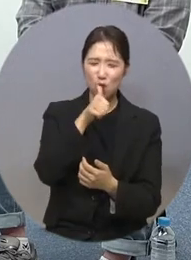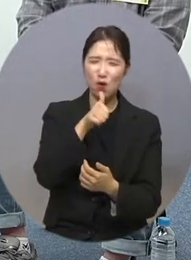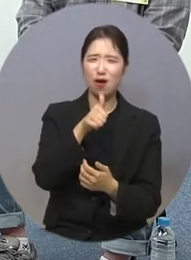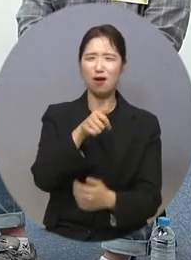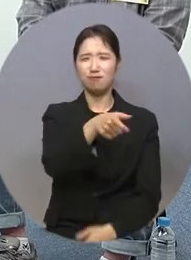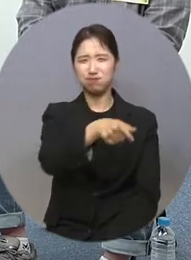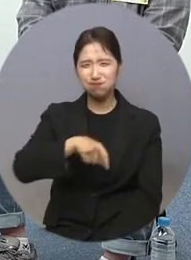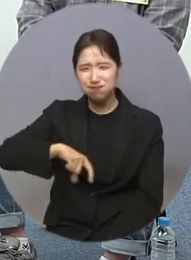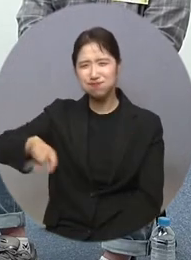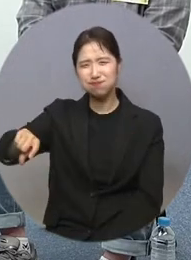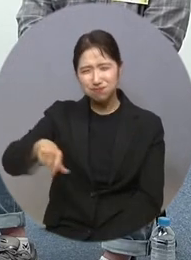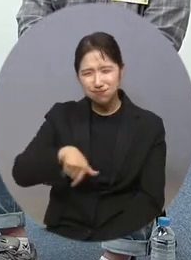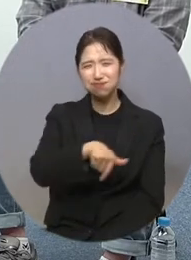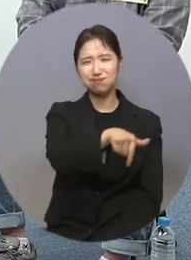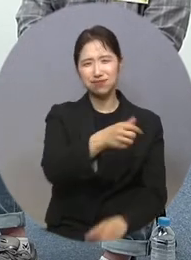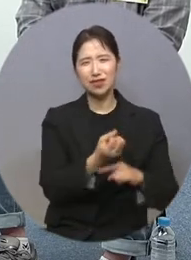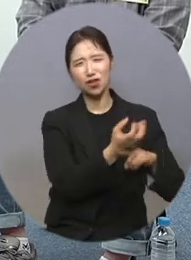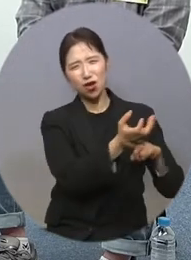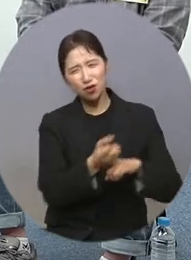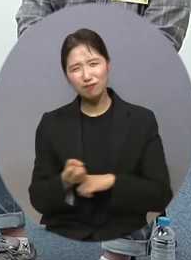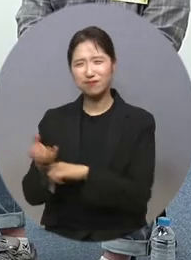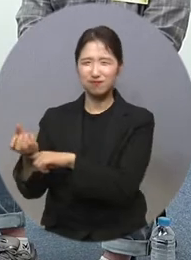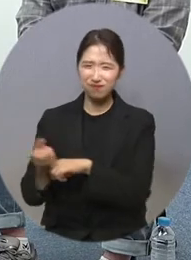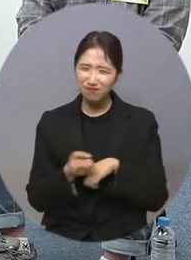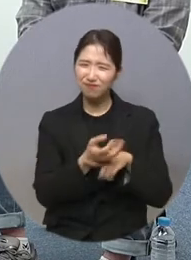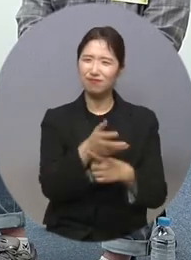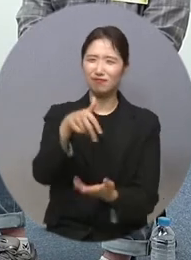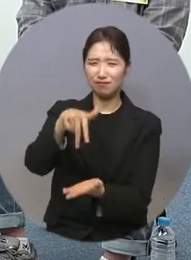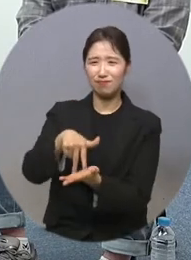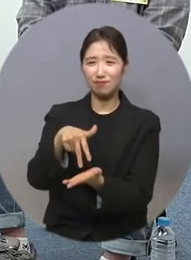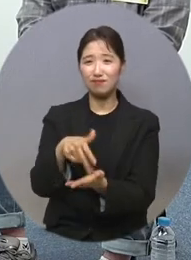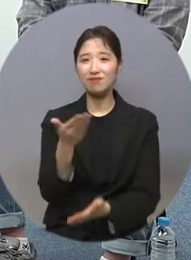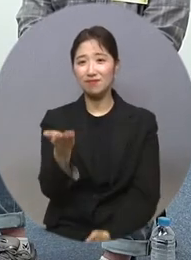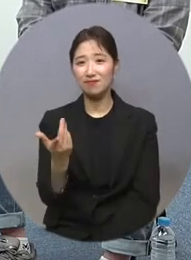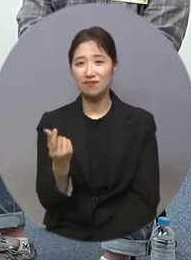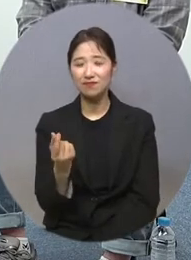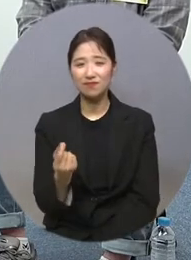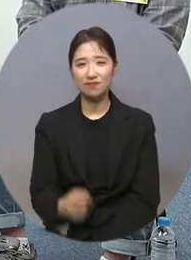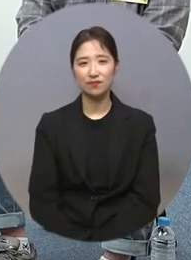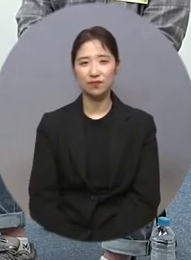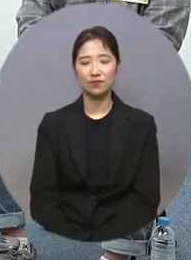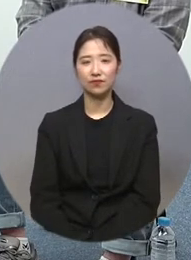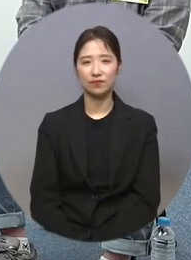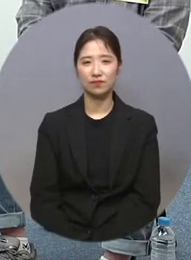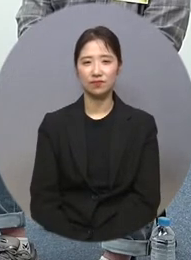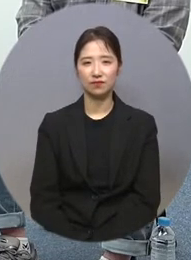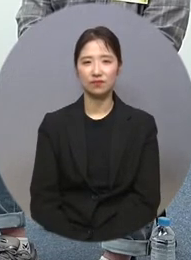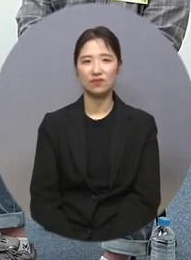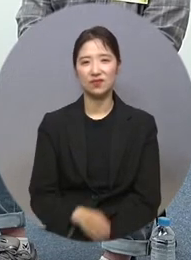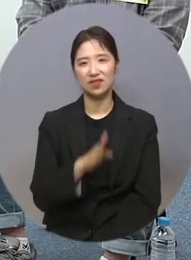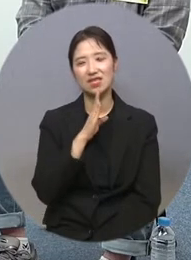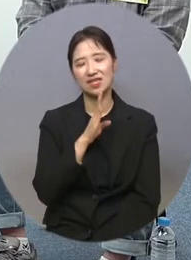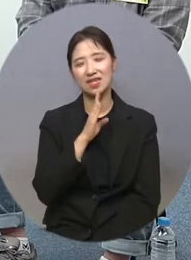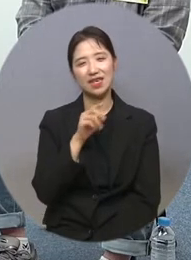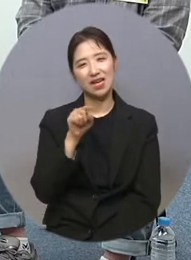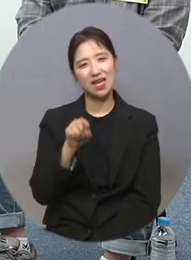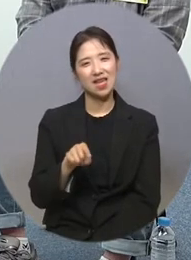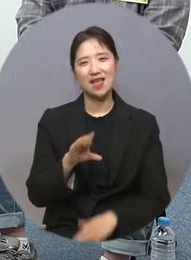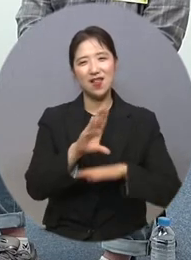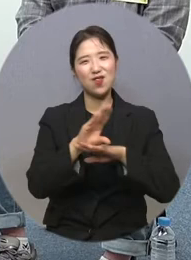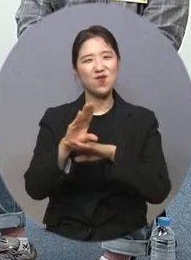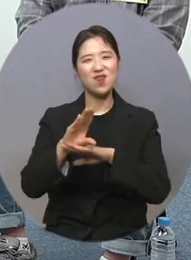통역하면서 말씀을 양쪽에 전해야 되는 또 입장이셨을 거잖아요. 네, 여러 가지 또 이게 녹화